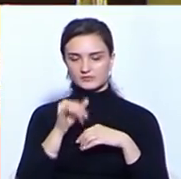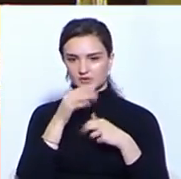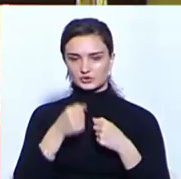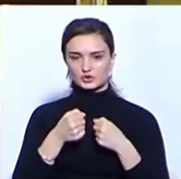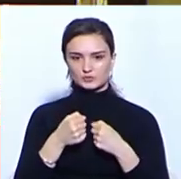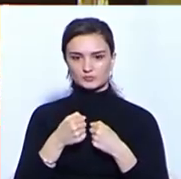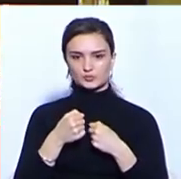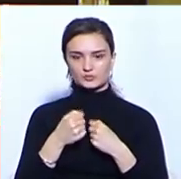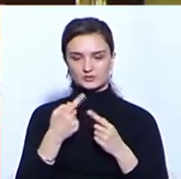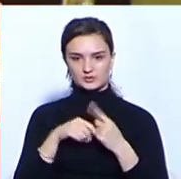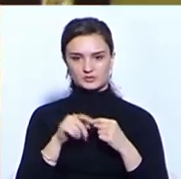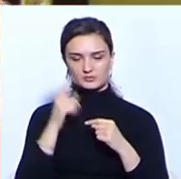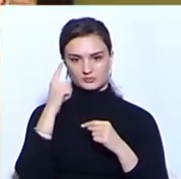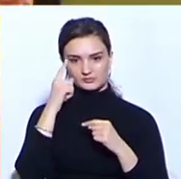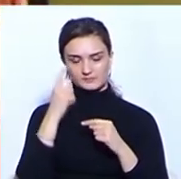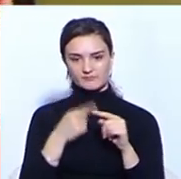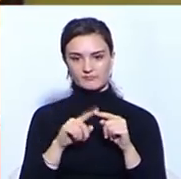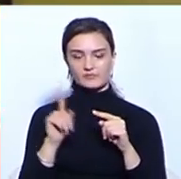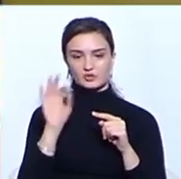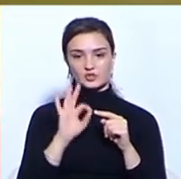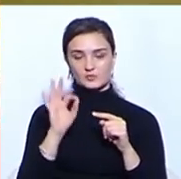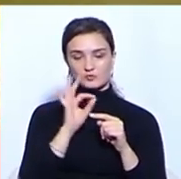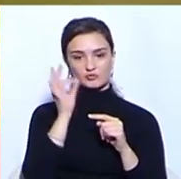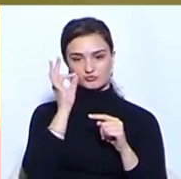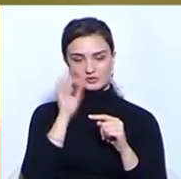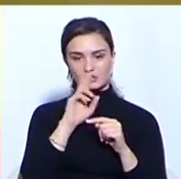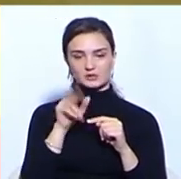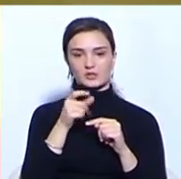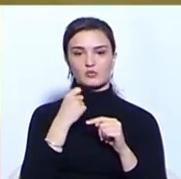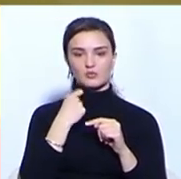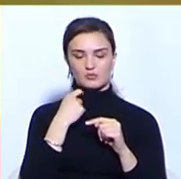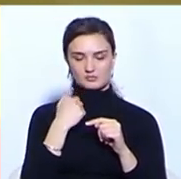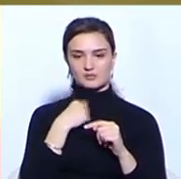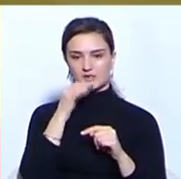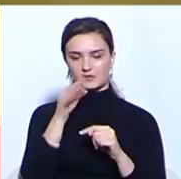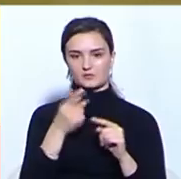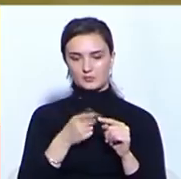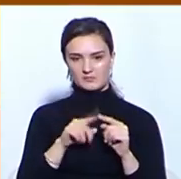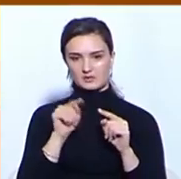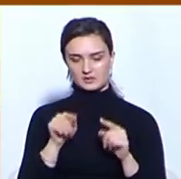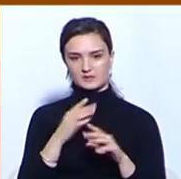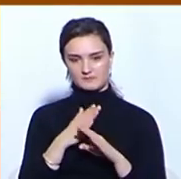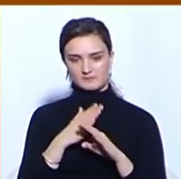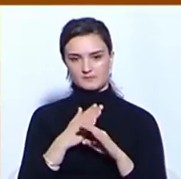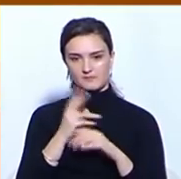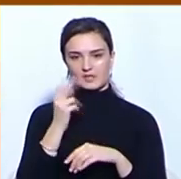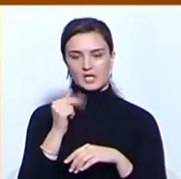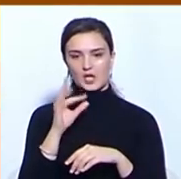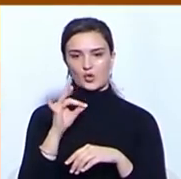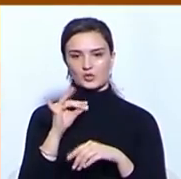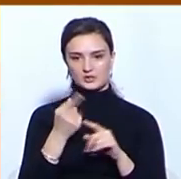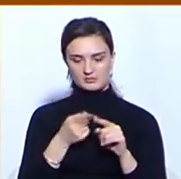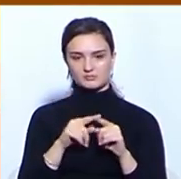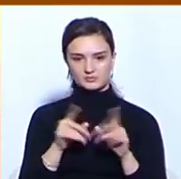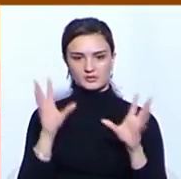სიმსუქნის შთაბეჭდილებას დატოვებს. რაც შეეხება შაქარს და ალკოჰოლს, მე გაგახსენებთ, რომ ესენი კალორიებით